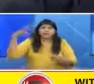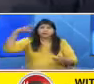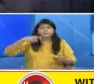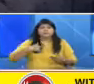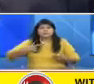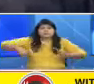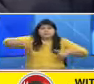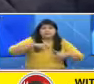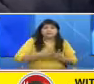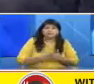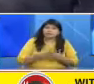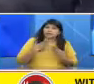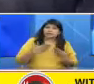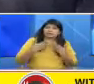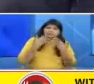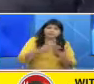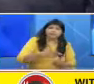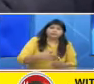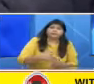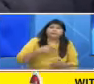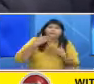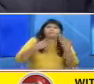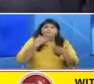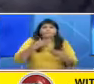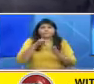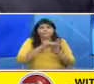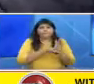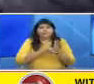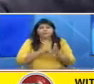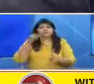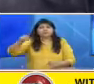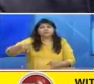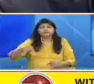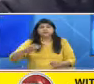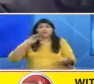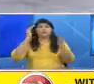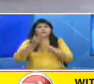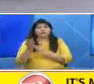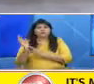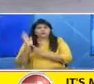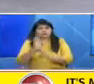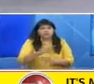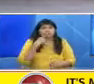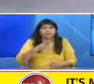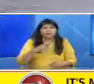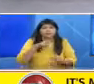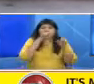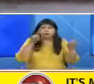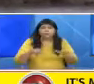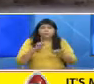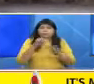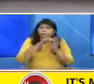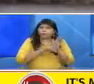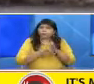प्रति संवेदनशीलता, इन सारी बातों से विश्व को परिचित कराने में ये डिस्कवरी चैनल का ये एपिसोड